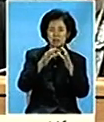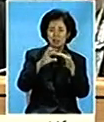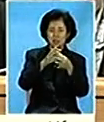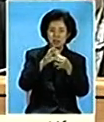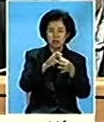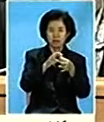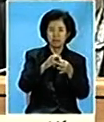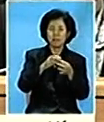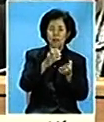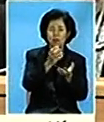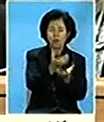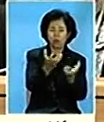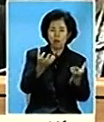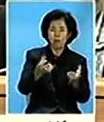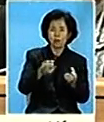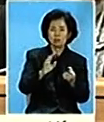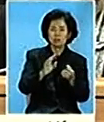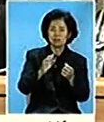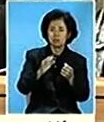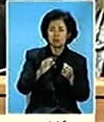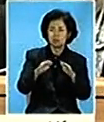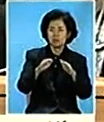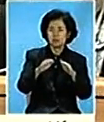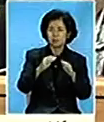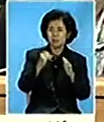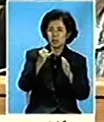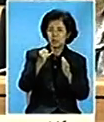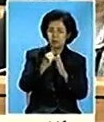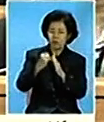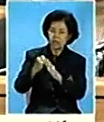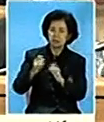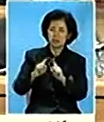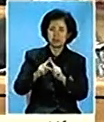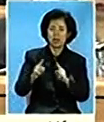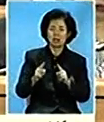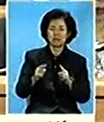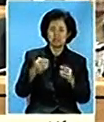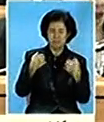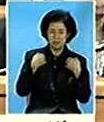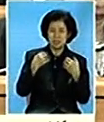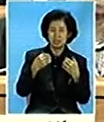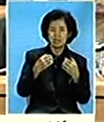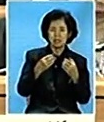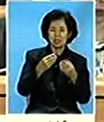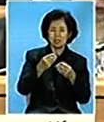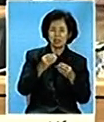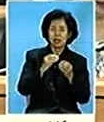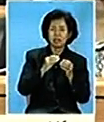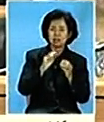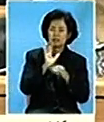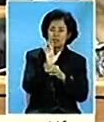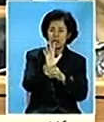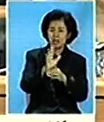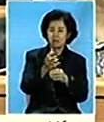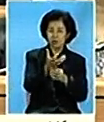เนี่ยอย่างในปีนี้ที่จัดผ่านไปเมื่อเร็วๆนี้เองที่เรียกว่า Mid Year OTOP นี่นะครับท่